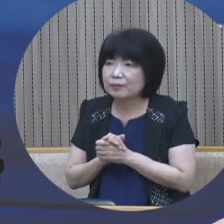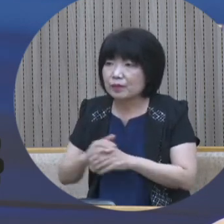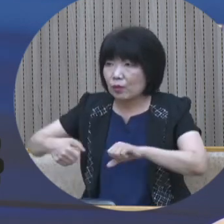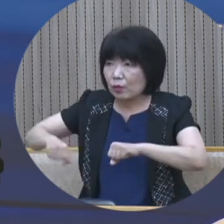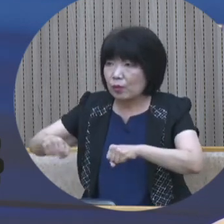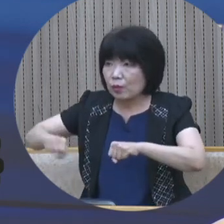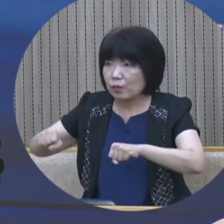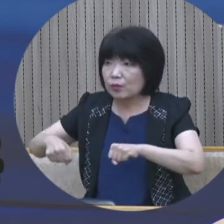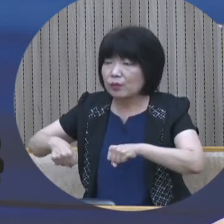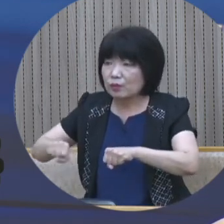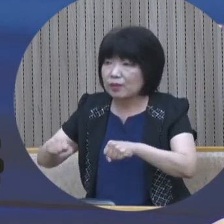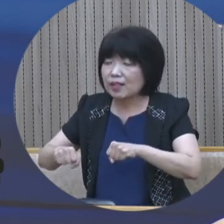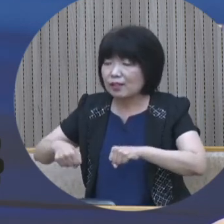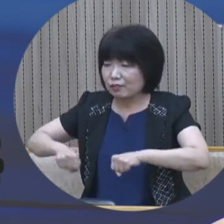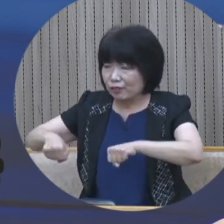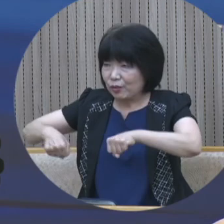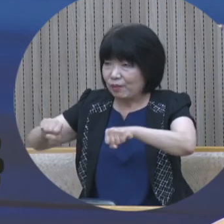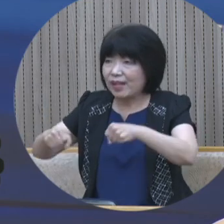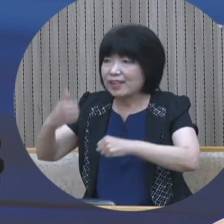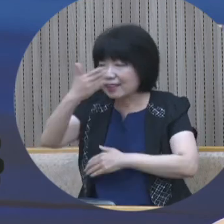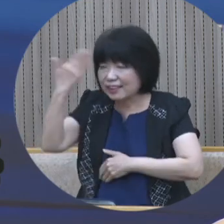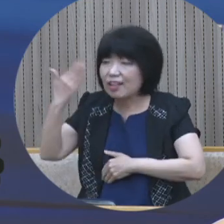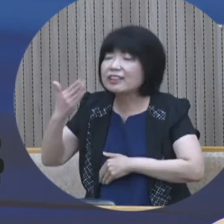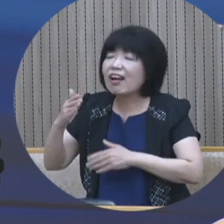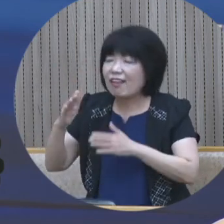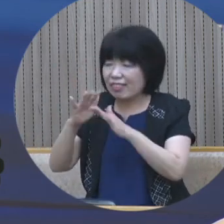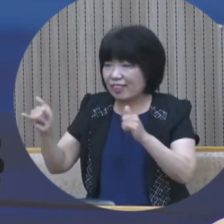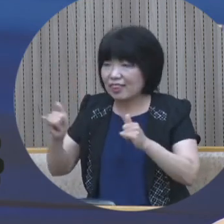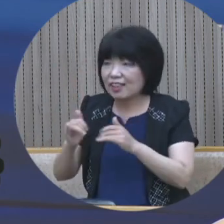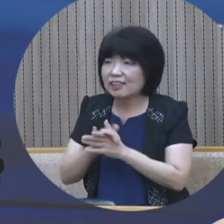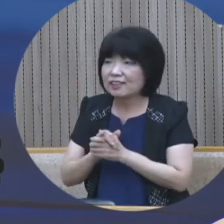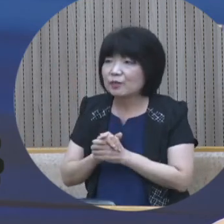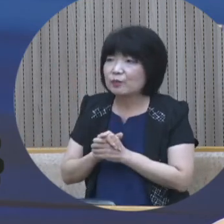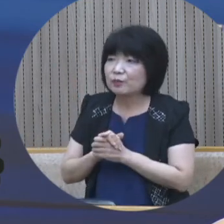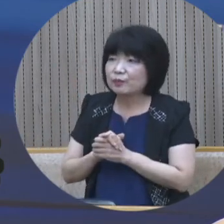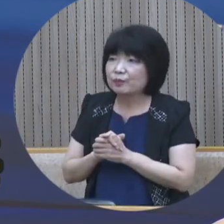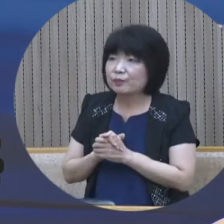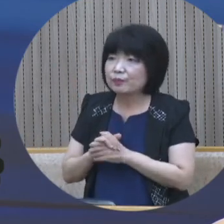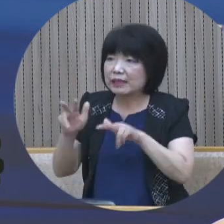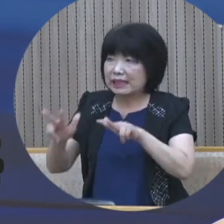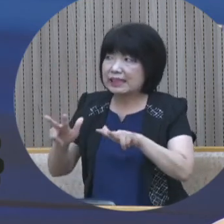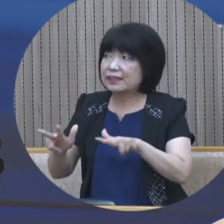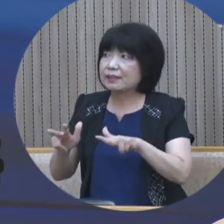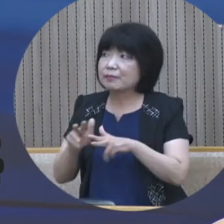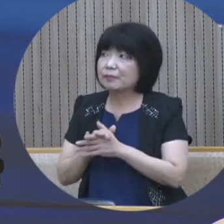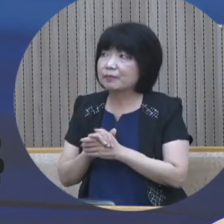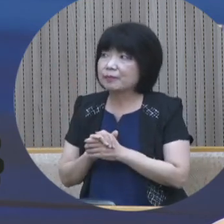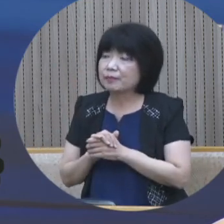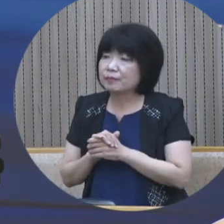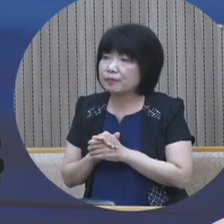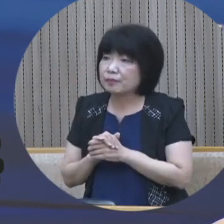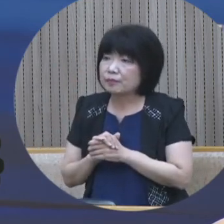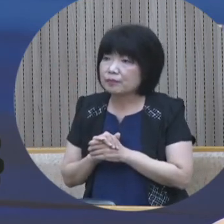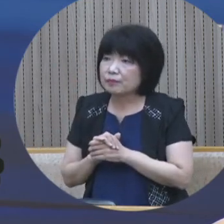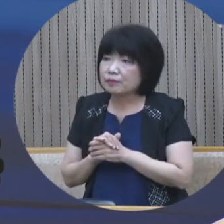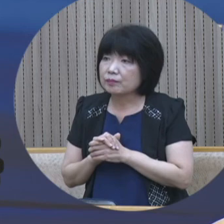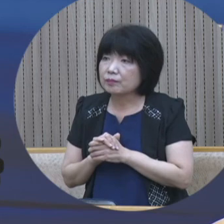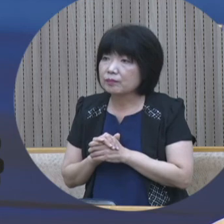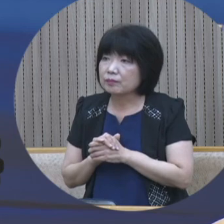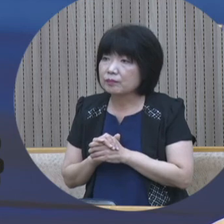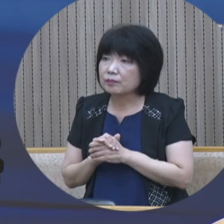오토바이 운전하던 청년이었어요. 오토바이 타고 다니다. 지금은 뭐 크든